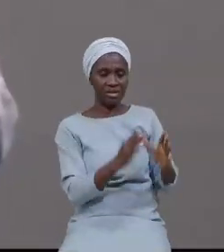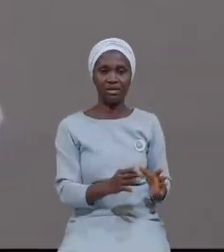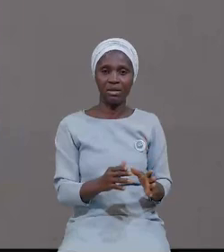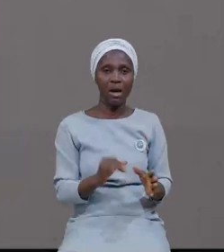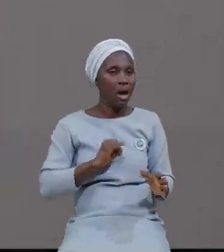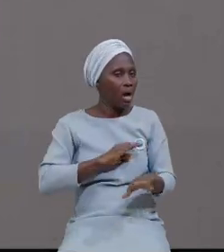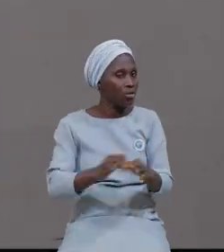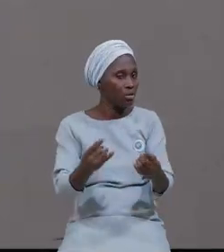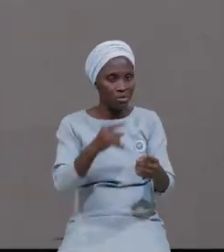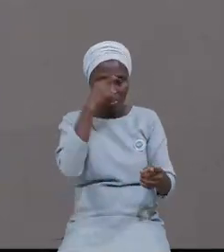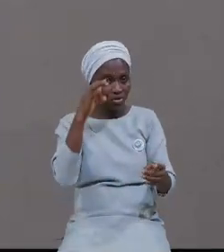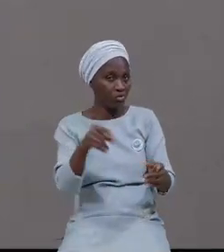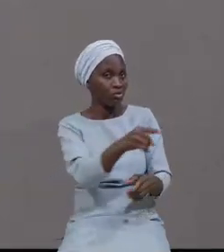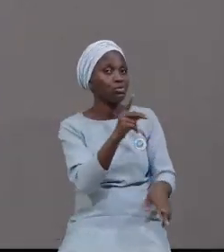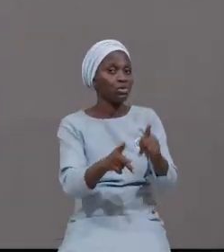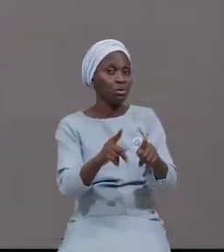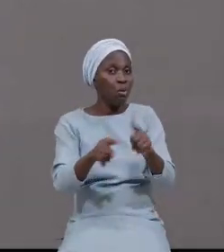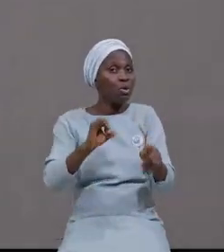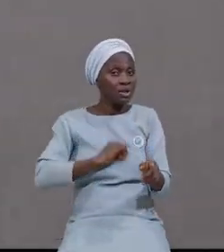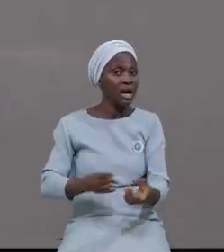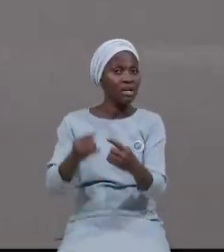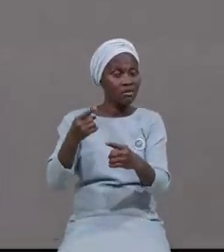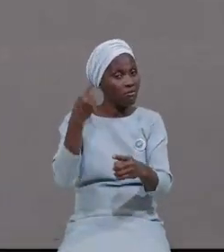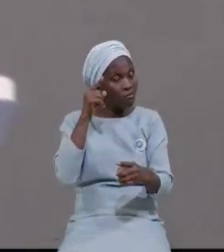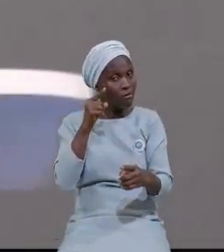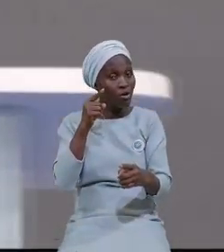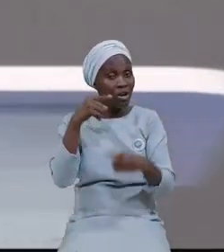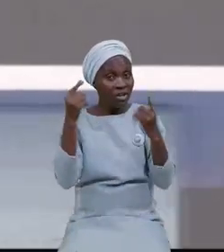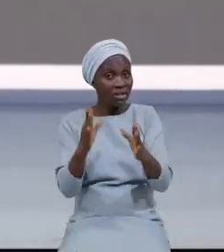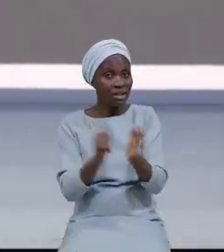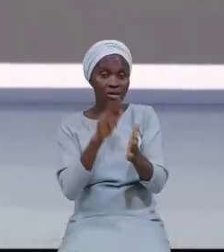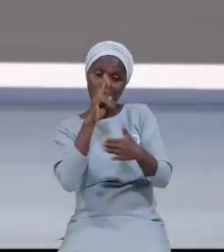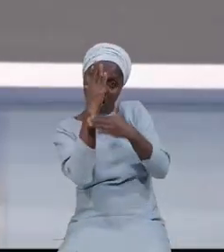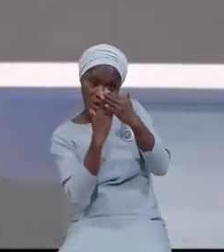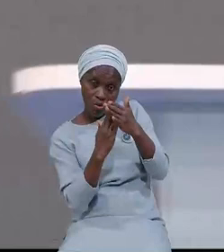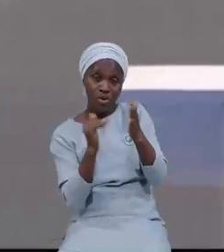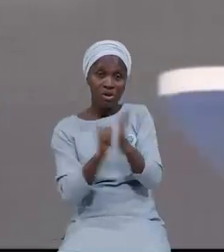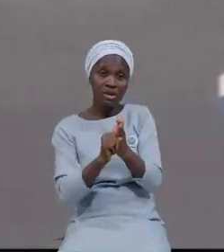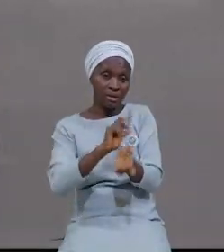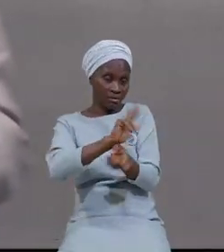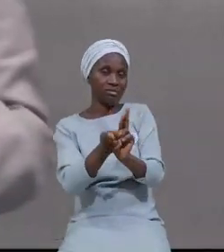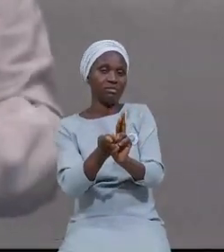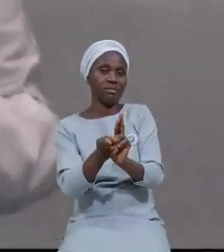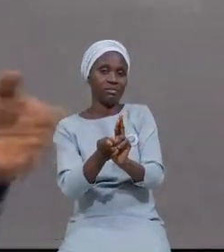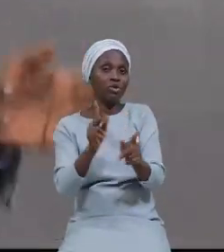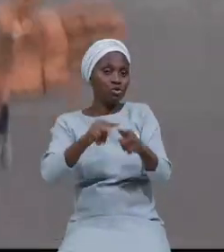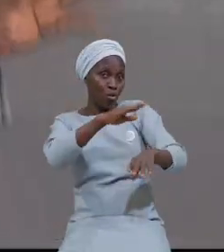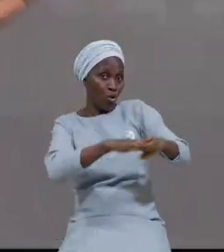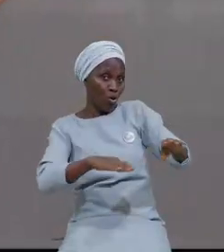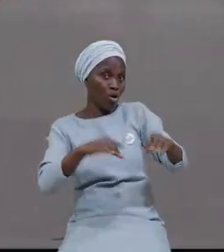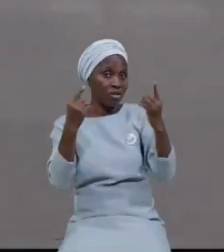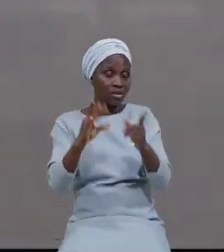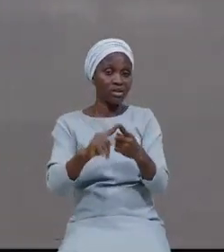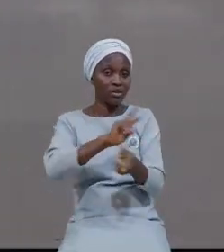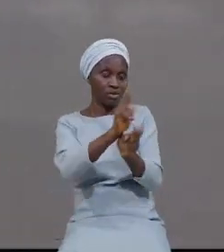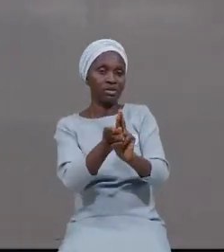ne suis pas venu pour ces gens là mais il est venu pour appeler des pécheurs à la repentance c'est tout les pêcheurs à la repentance c'est quoi